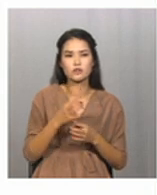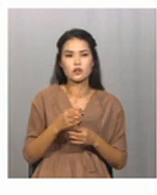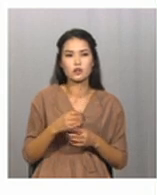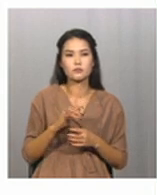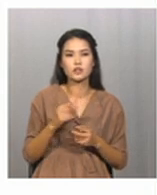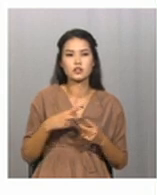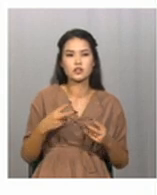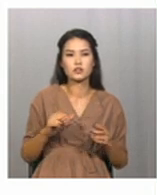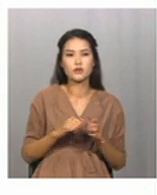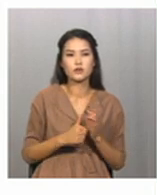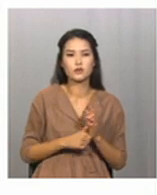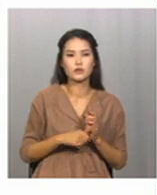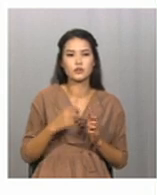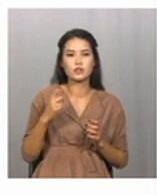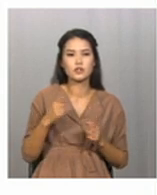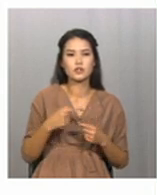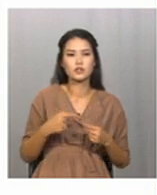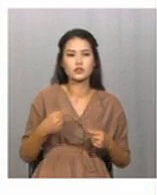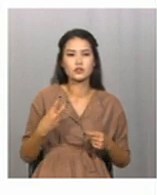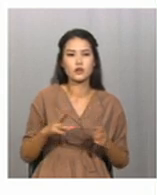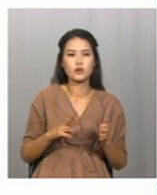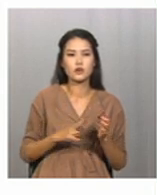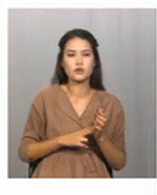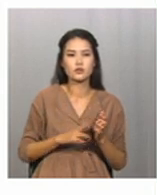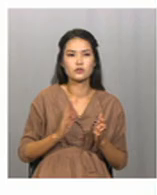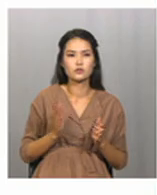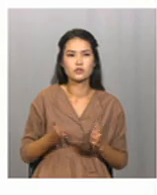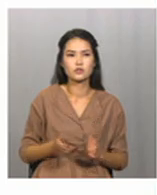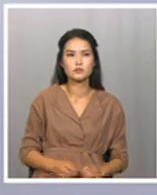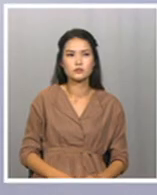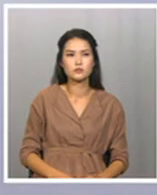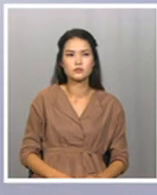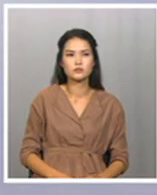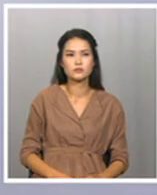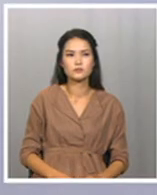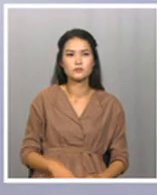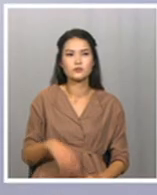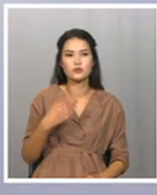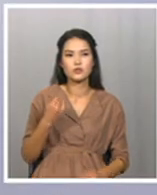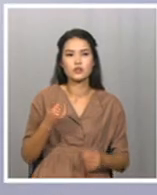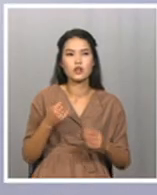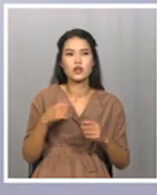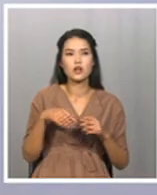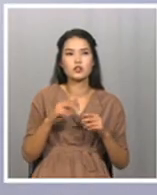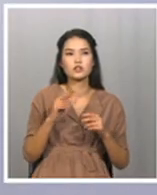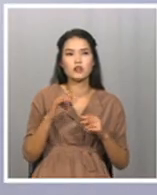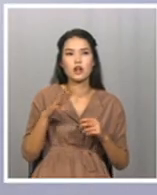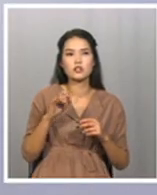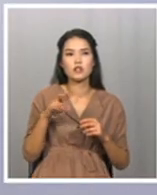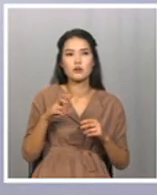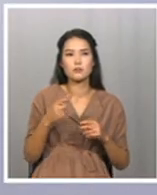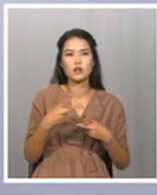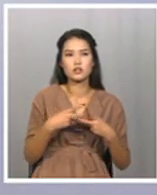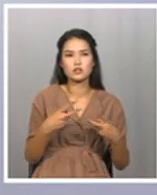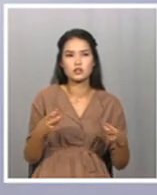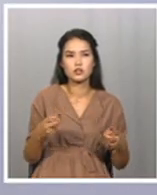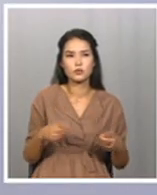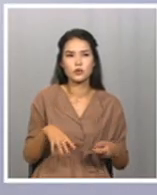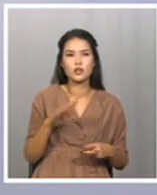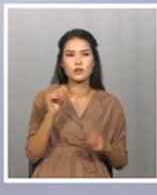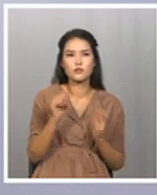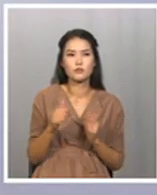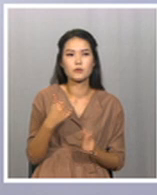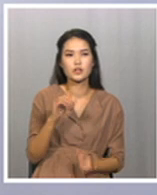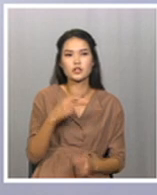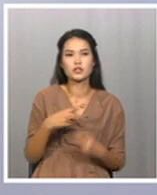y тең болады 16x минус 38. Ал енді оқушылар, жанаманың теңдеуін